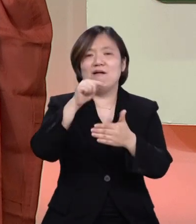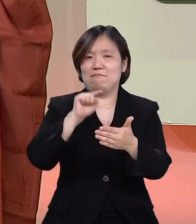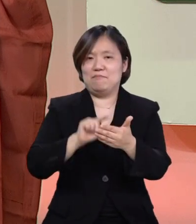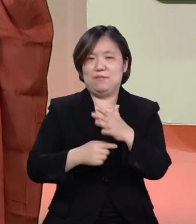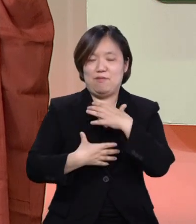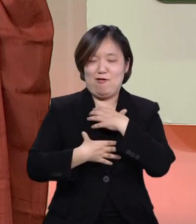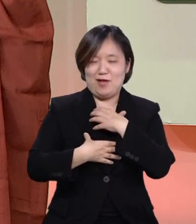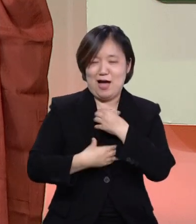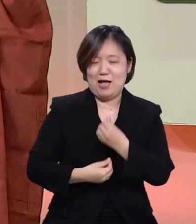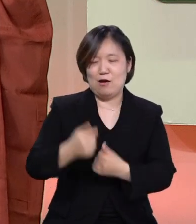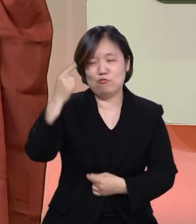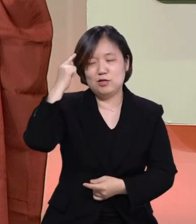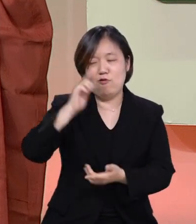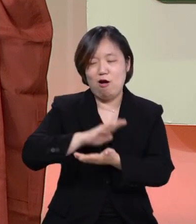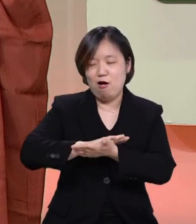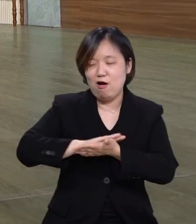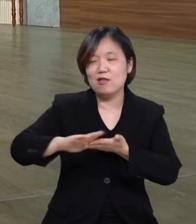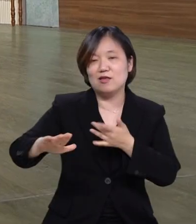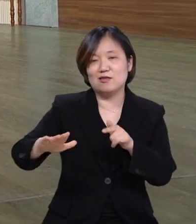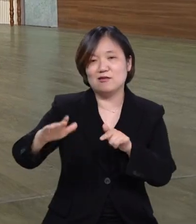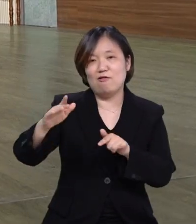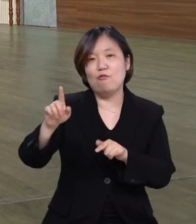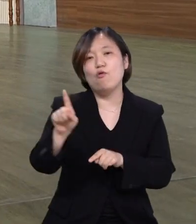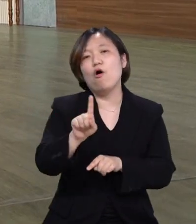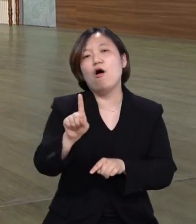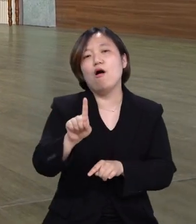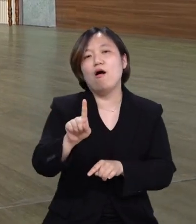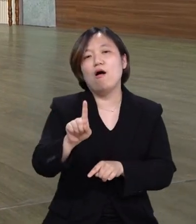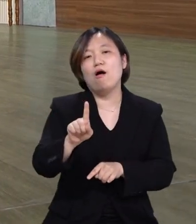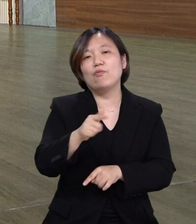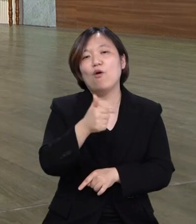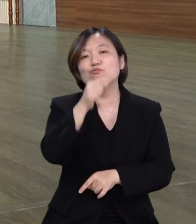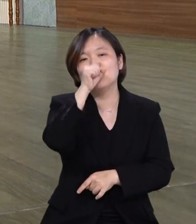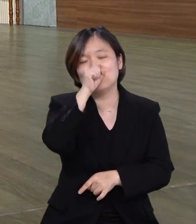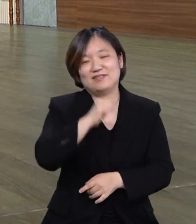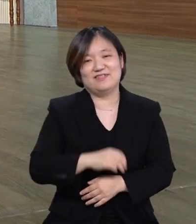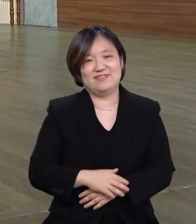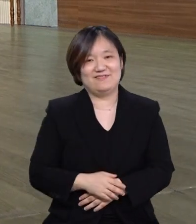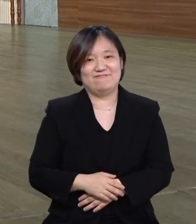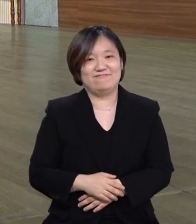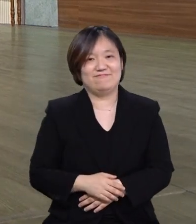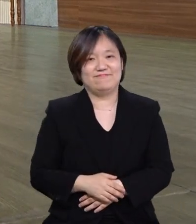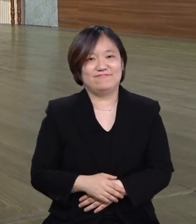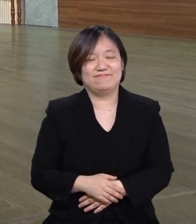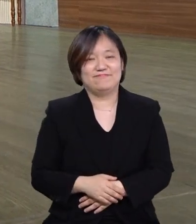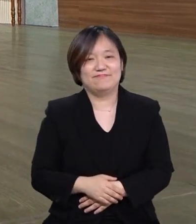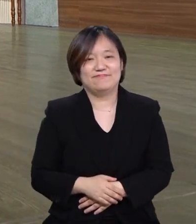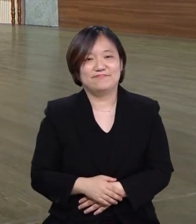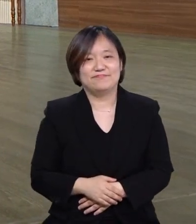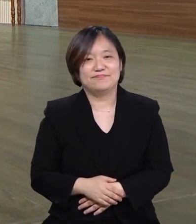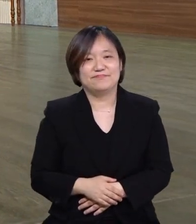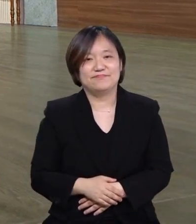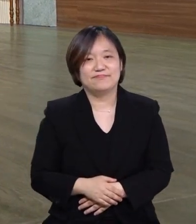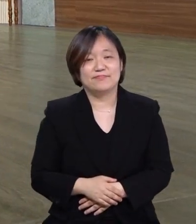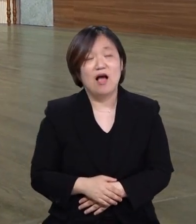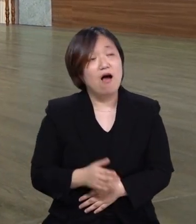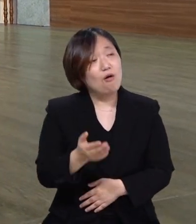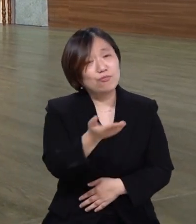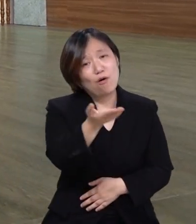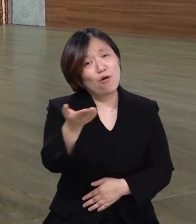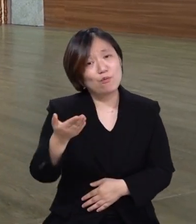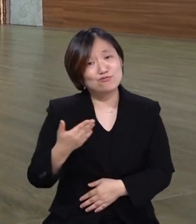평온해진 거 너무 좋습니다 그래서 제가 늘 불자님들께 말씀드리는게 여러분